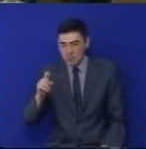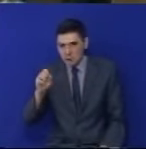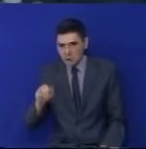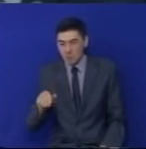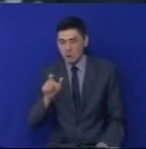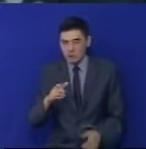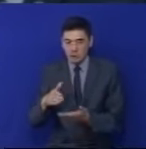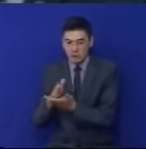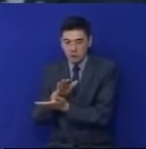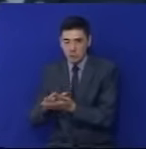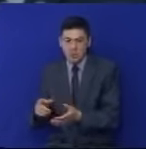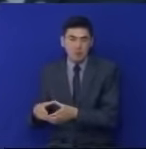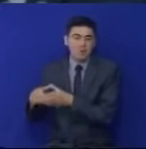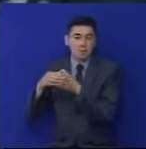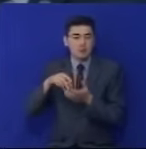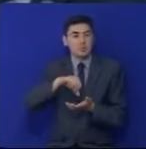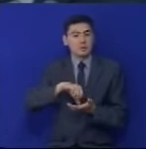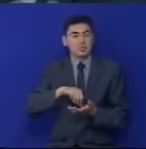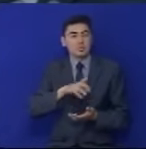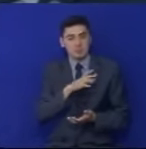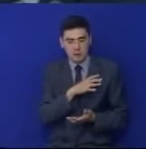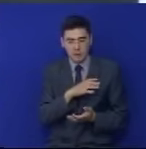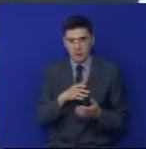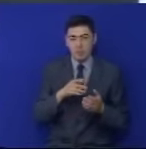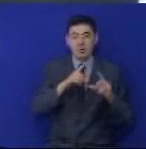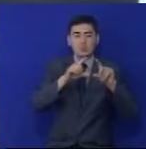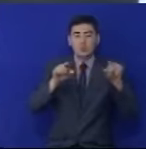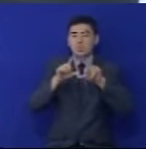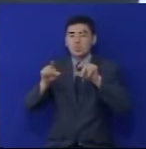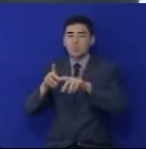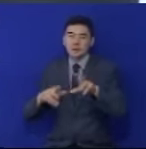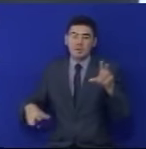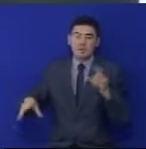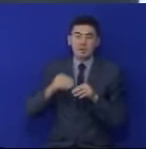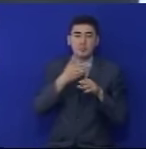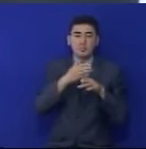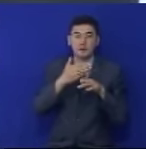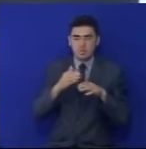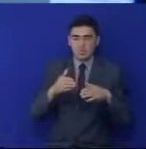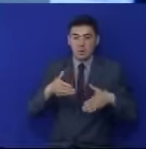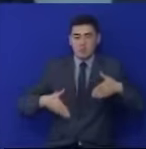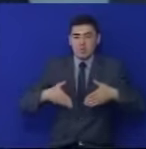современным технологиям, поэтому классы робототехники постепенно будут открываться во всех школах.